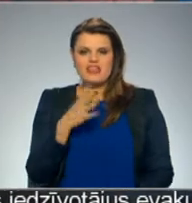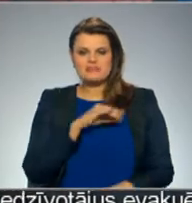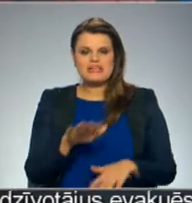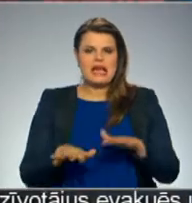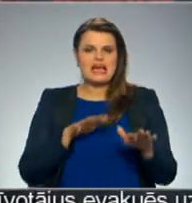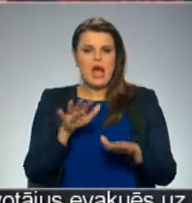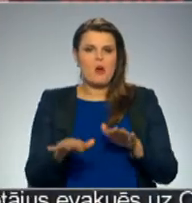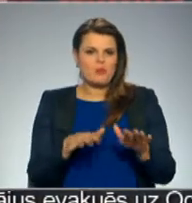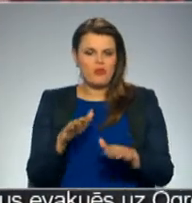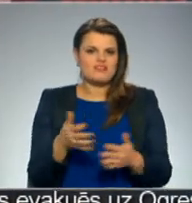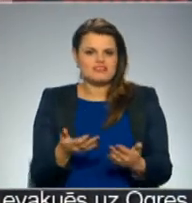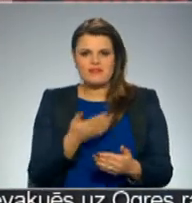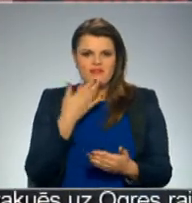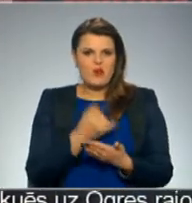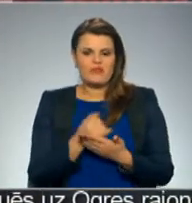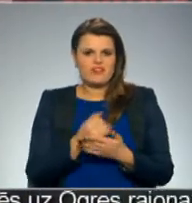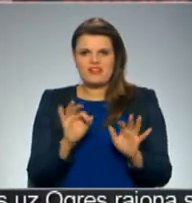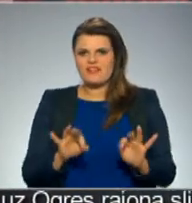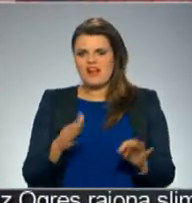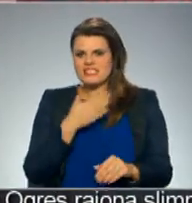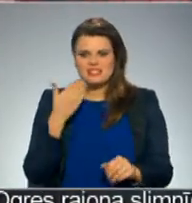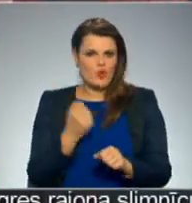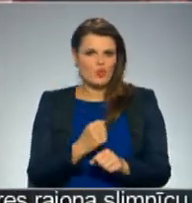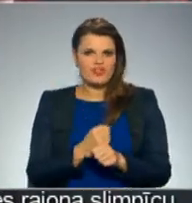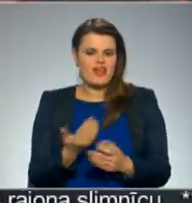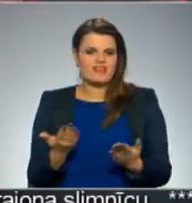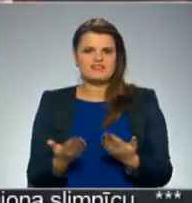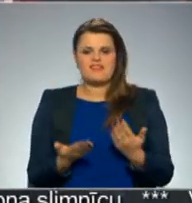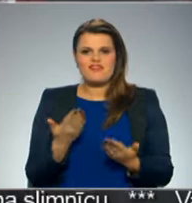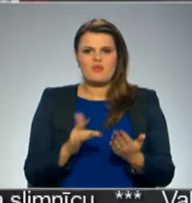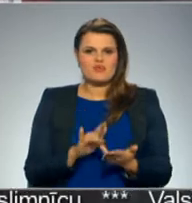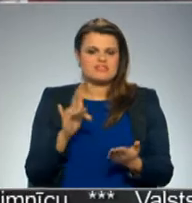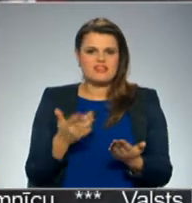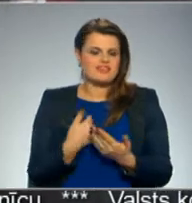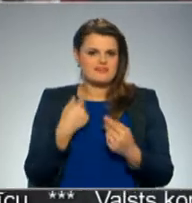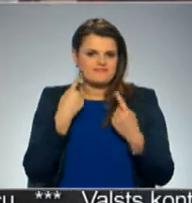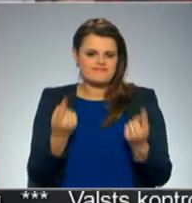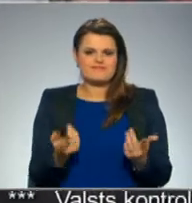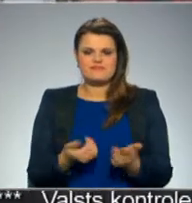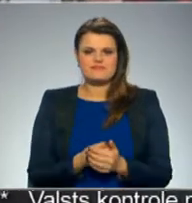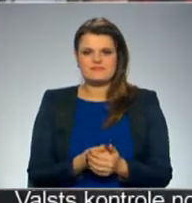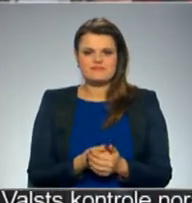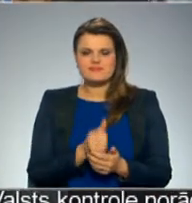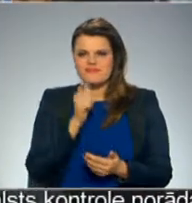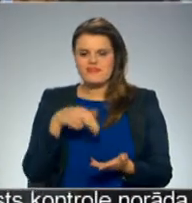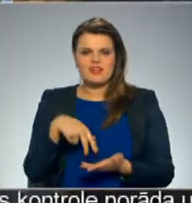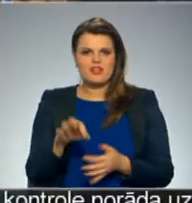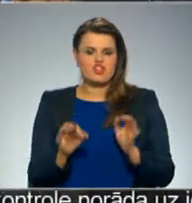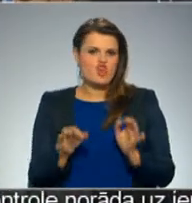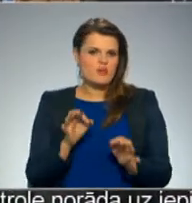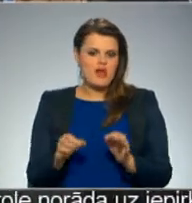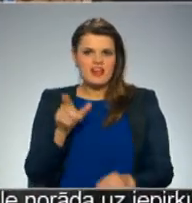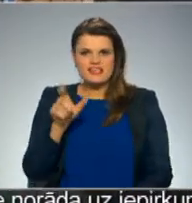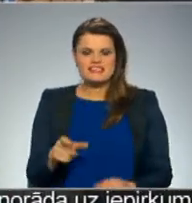rāposim. Tik tiešām nav tīrīti, kaisīti nav, nu, varbūt centrā kaut kur, bet principā ceļi ir neizbrienami.